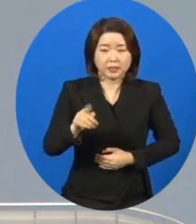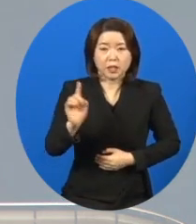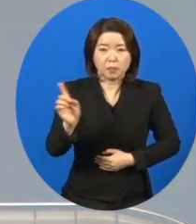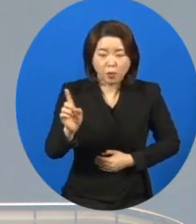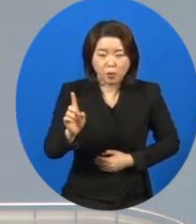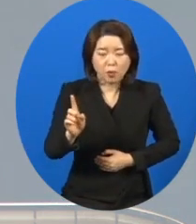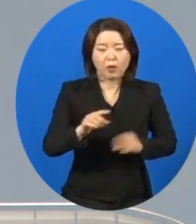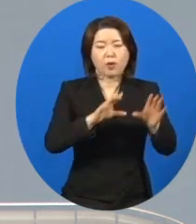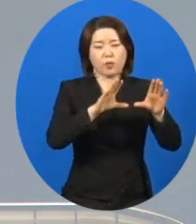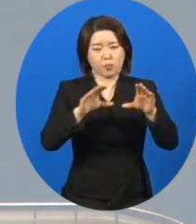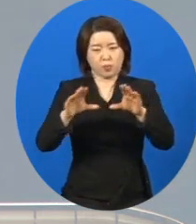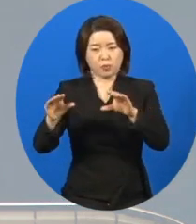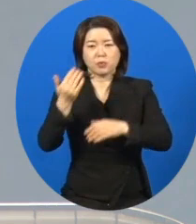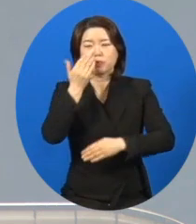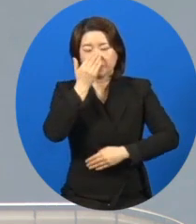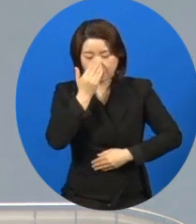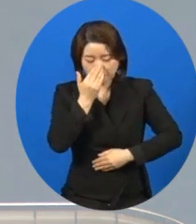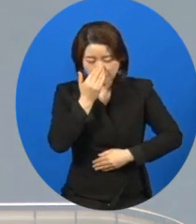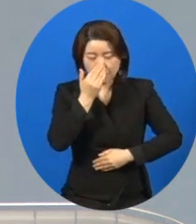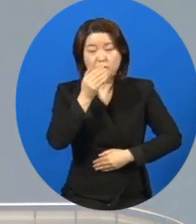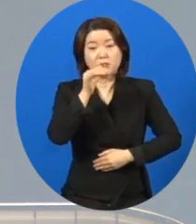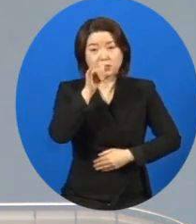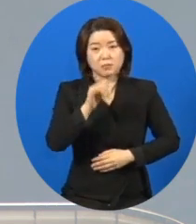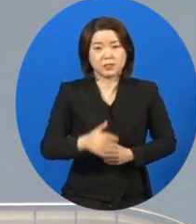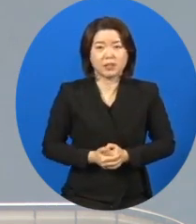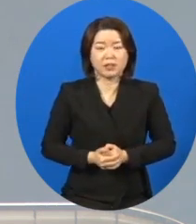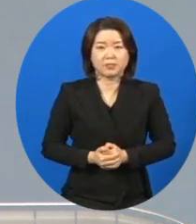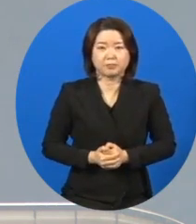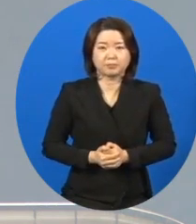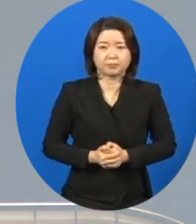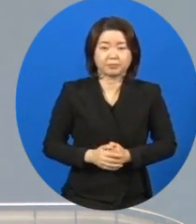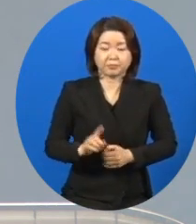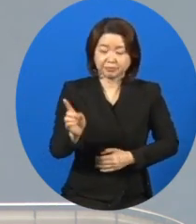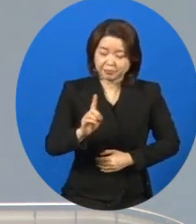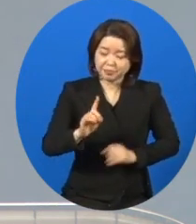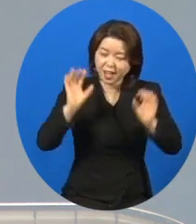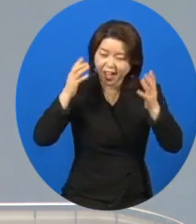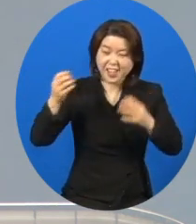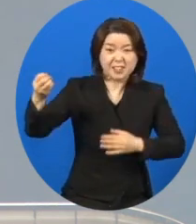온유함과 겸손함입니다. 어떤 아이가 그런 이야기를 해요.